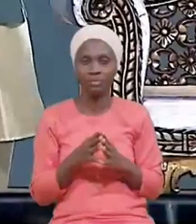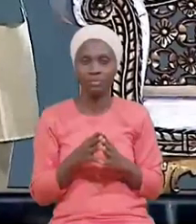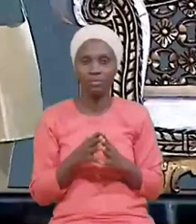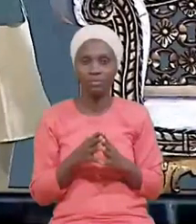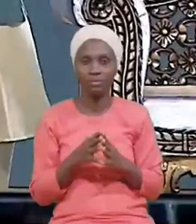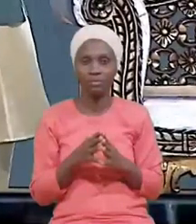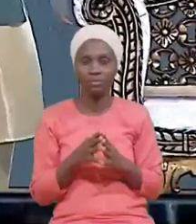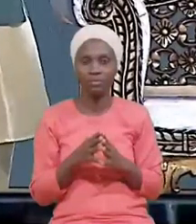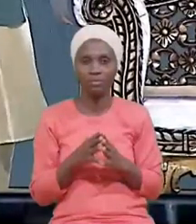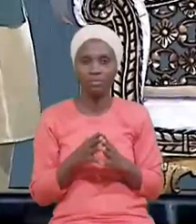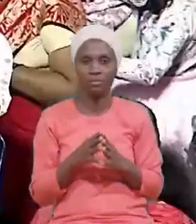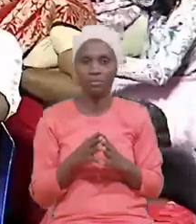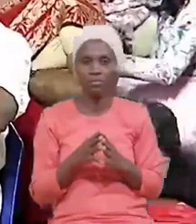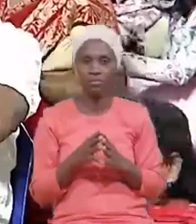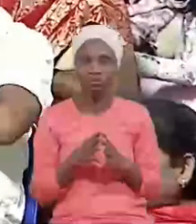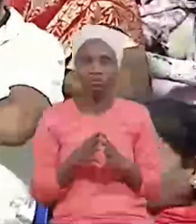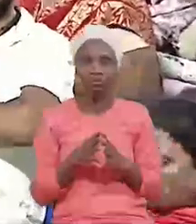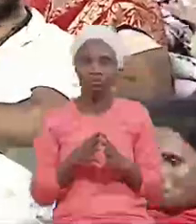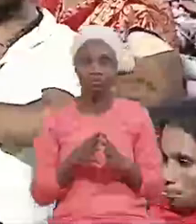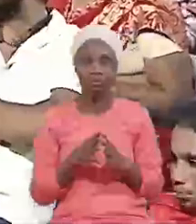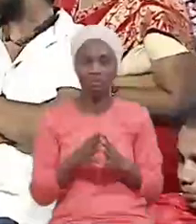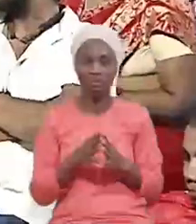de nos maladies.